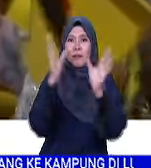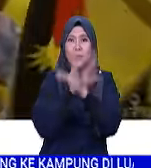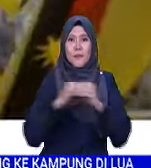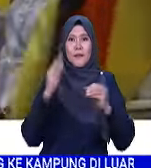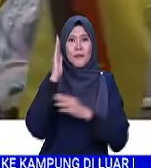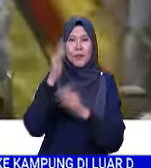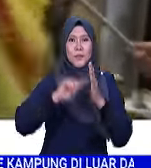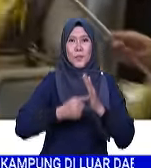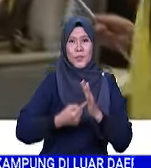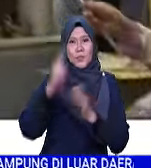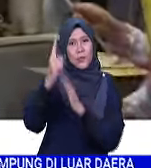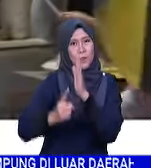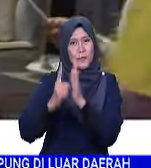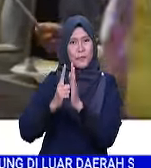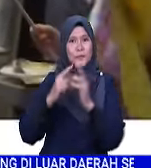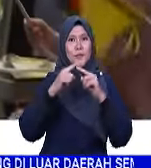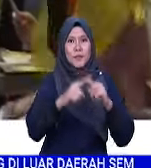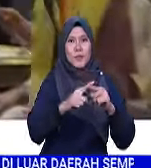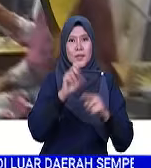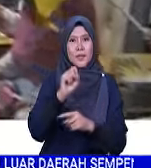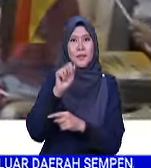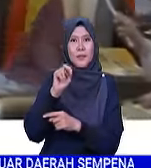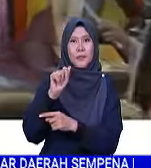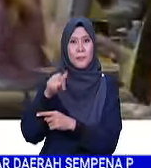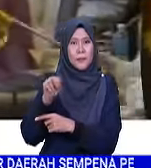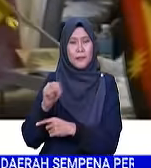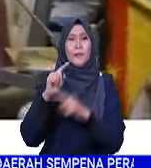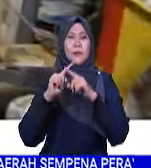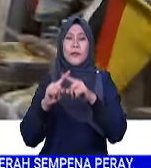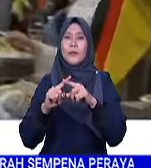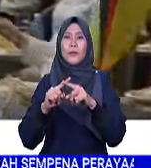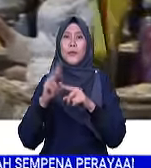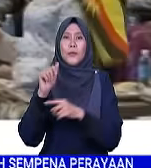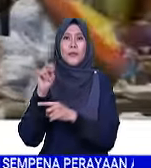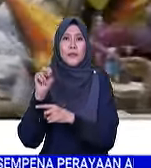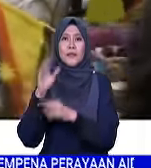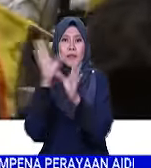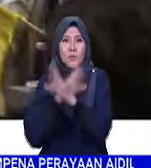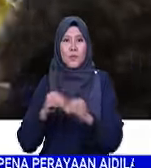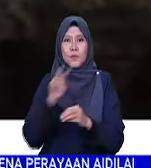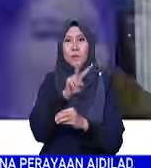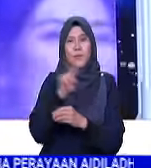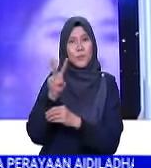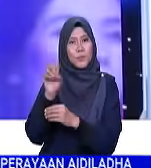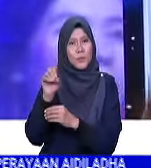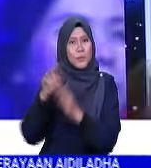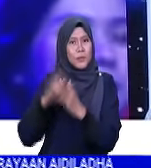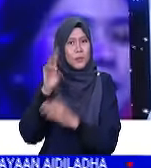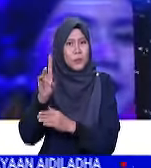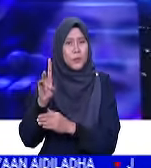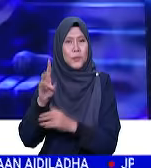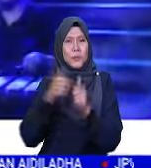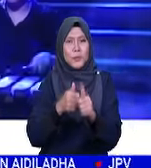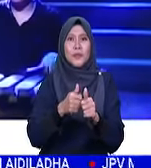akan berlangsung selama satu jam di Dewan Santapan Dewan Undangan Negeri Sarawak pada 22 Julai ini dan diadakan